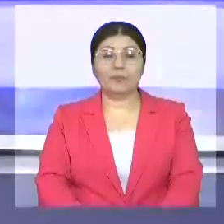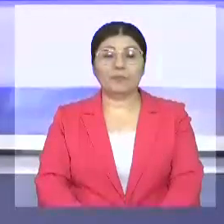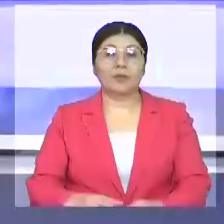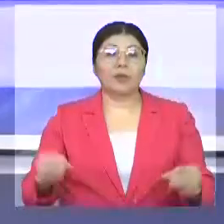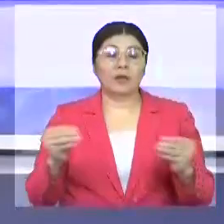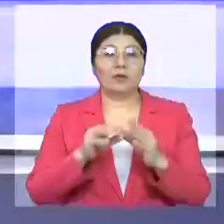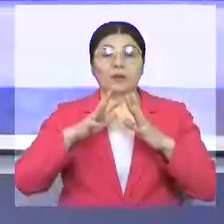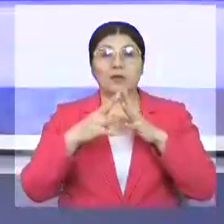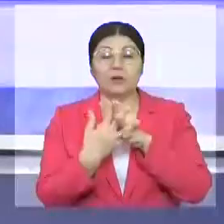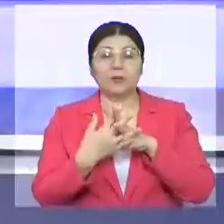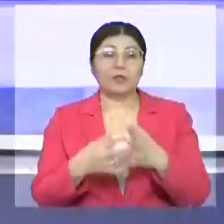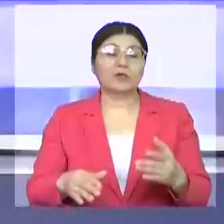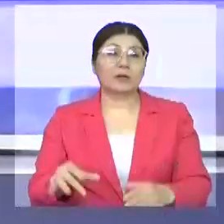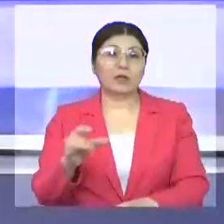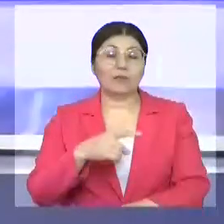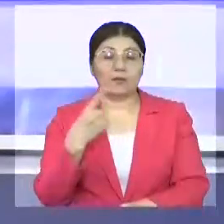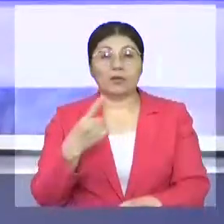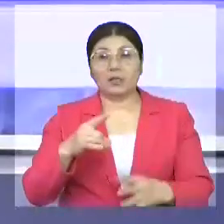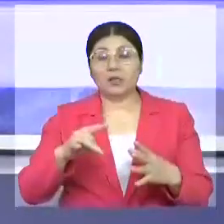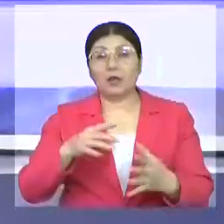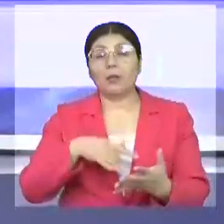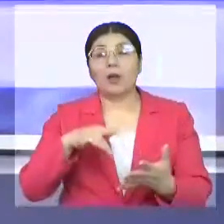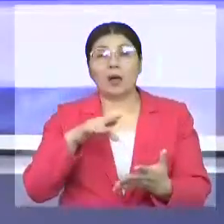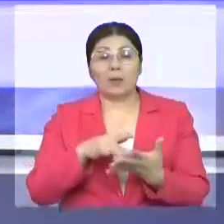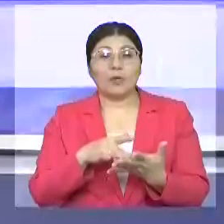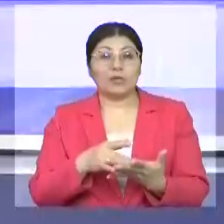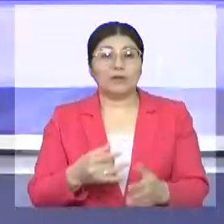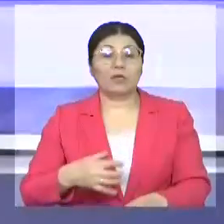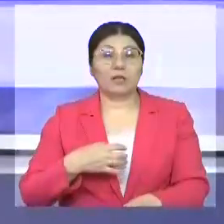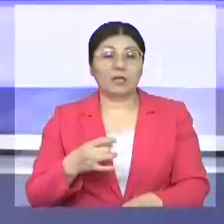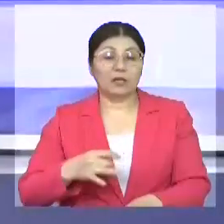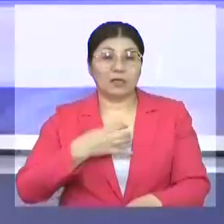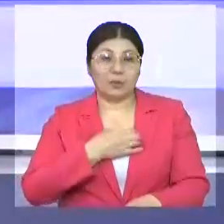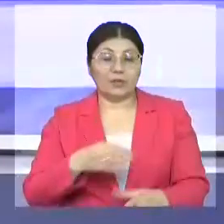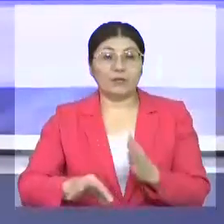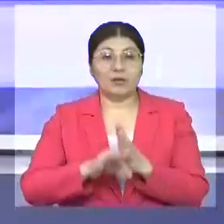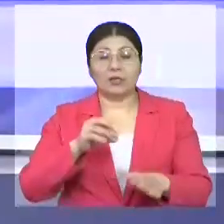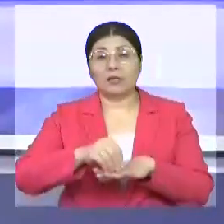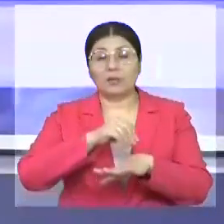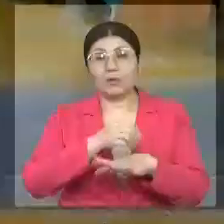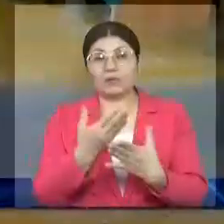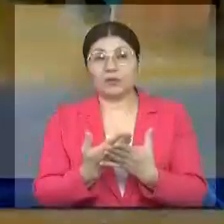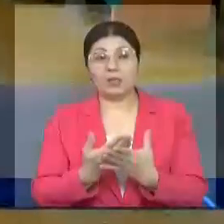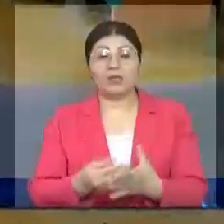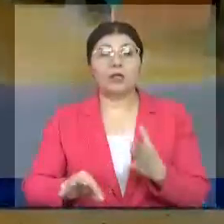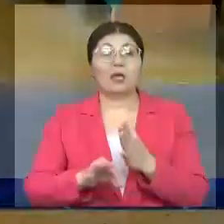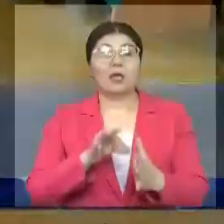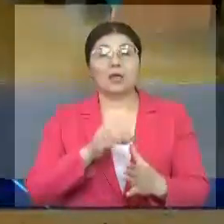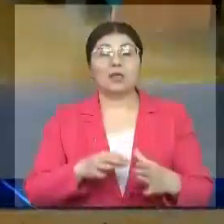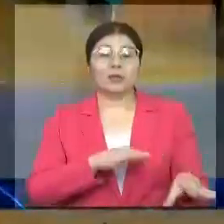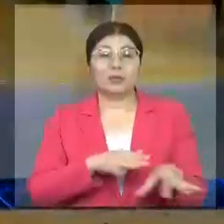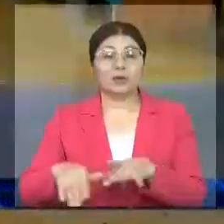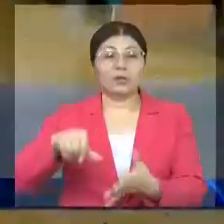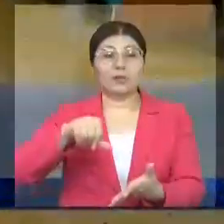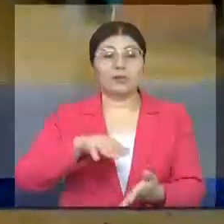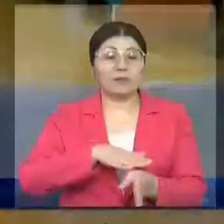В 10 сельских округах региона, одном селе и одном городе районного значения прошли выборы акимов. В частности, избирательные кампании были